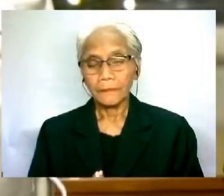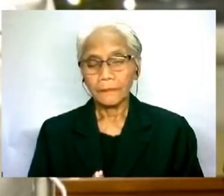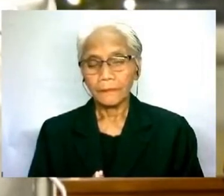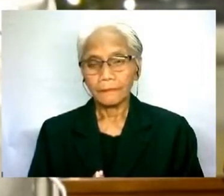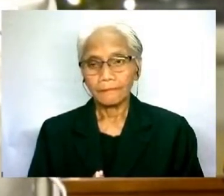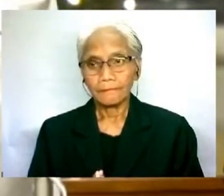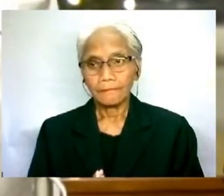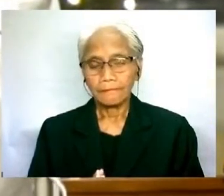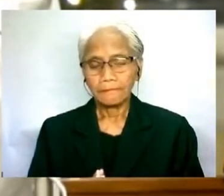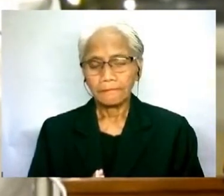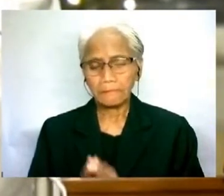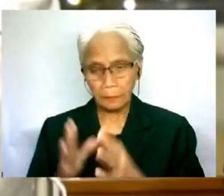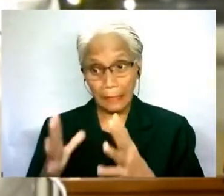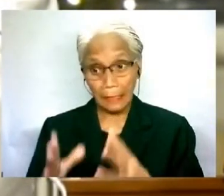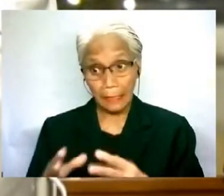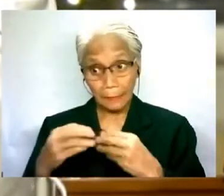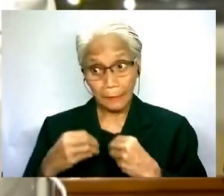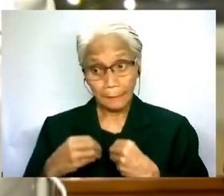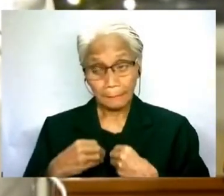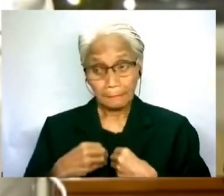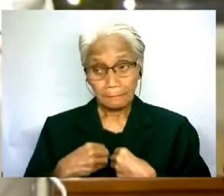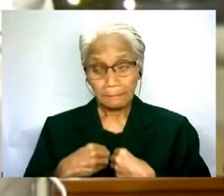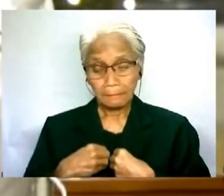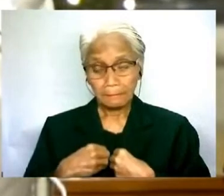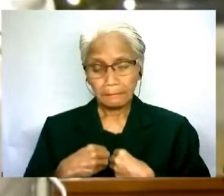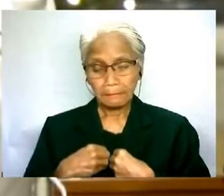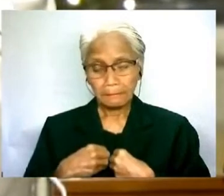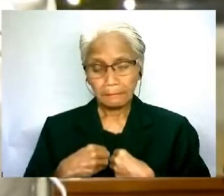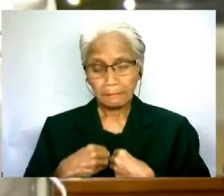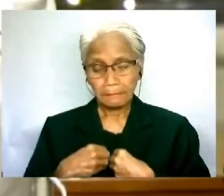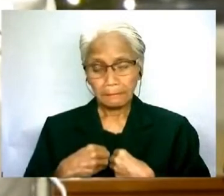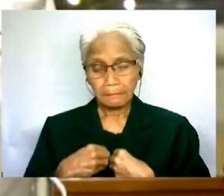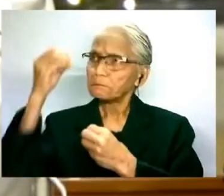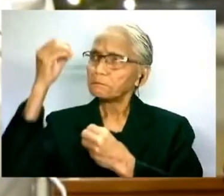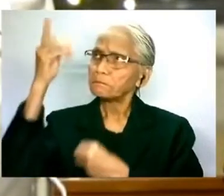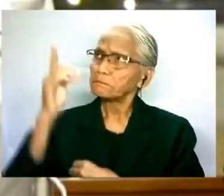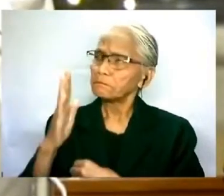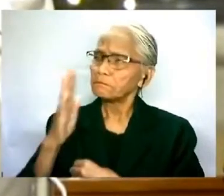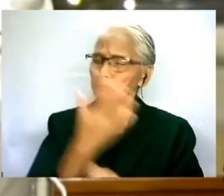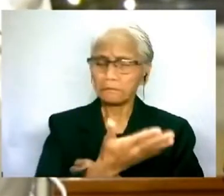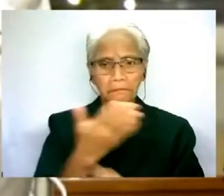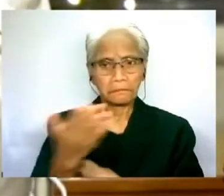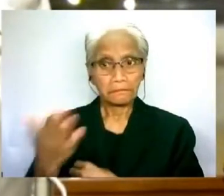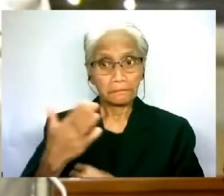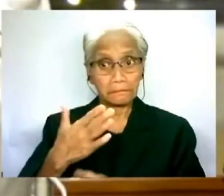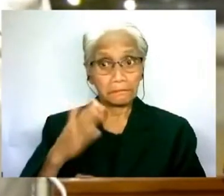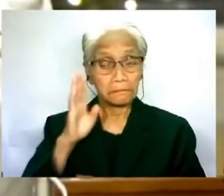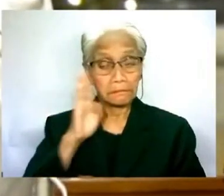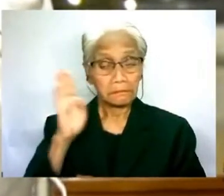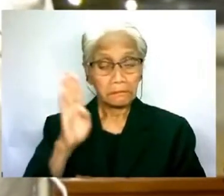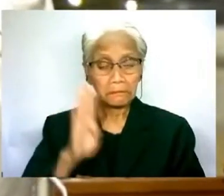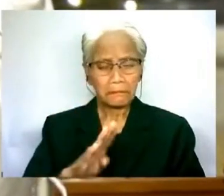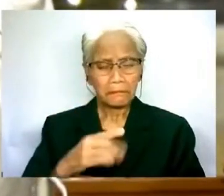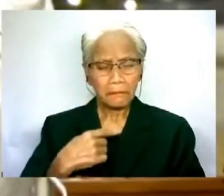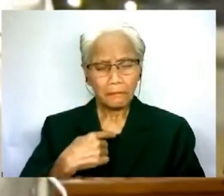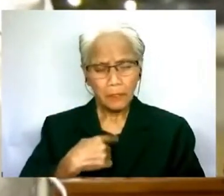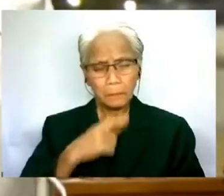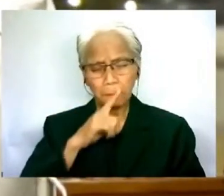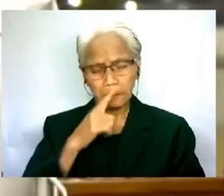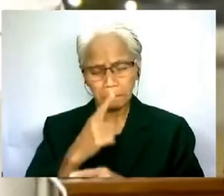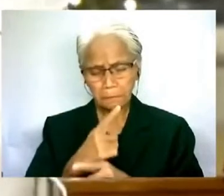Inaamin ko sa makapangyarihang Diyos at sa inyo mga kapatid na lubha akong